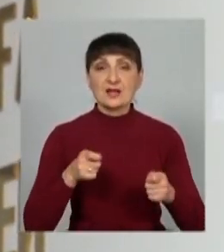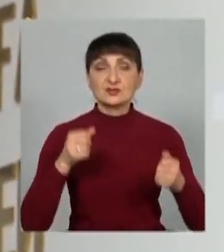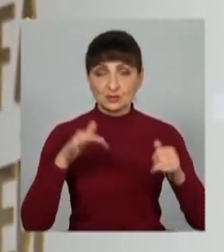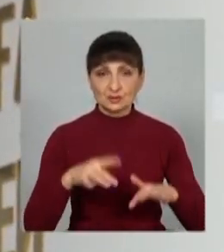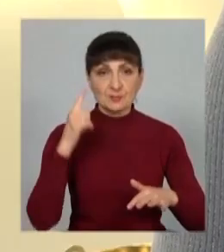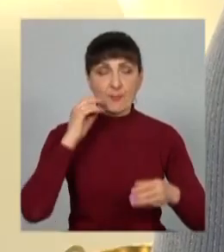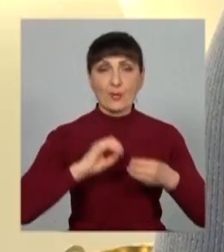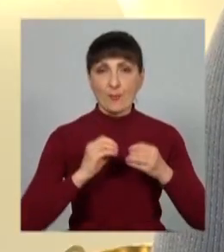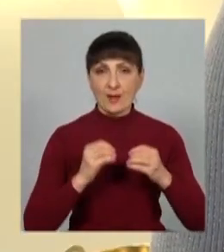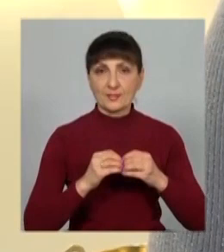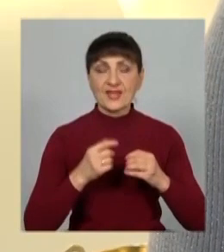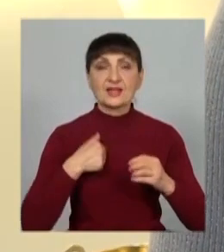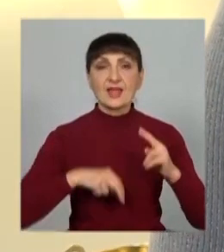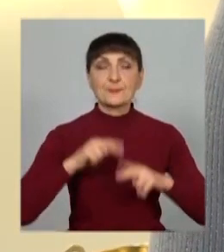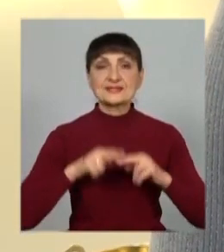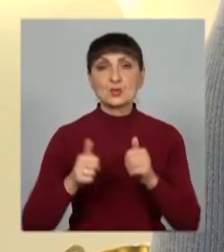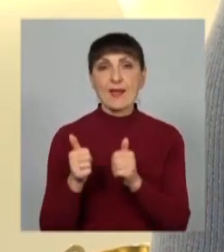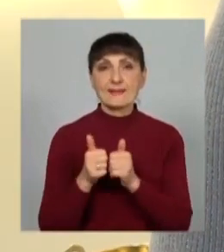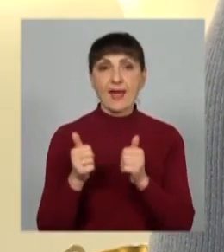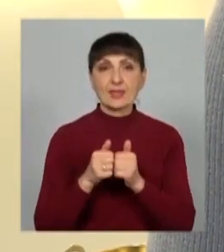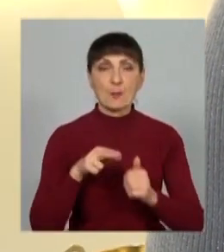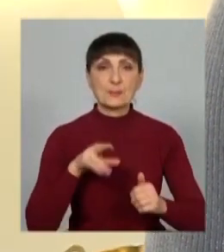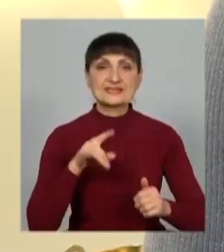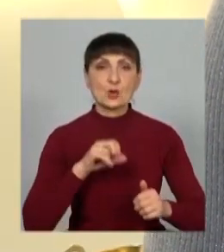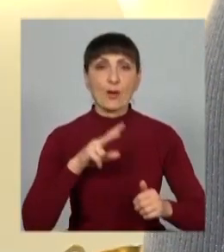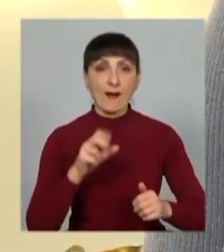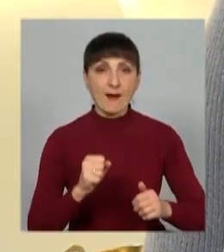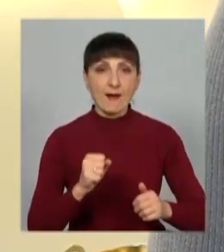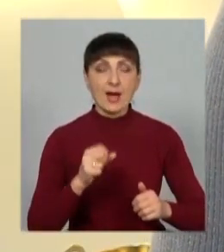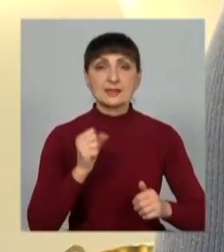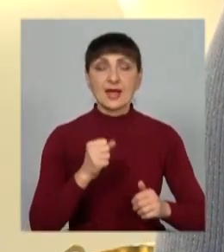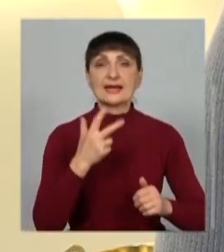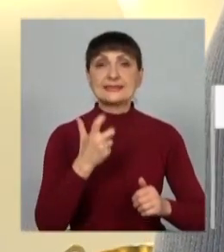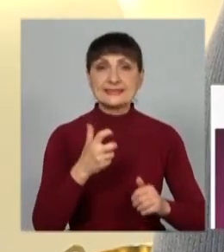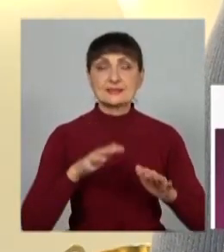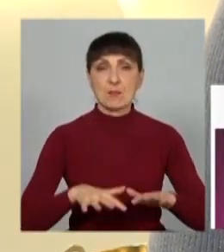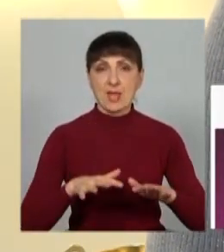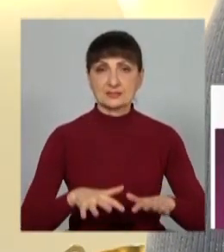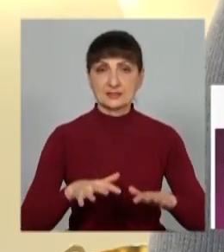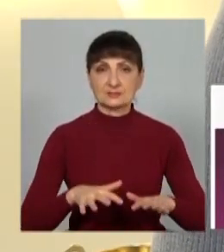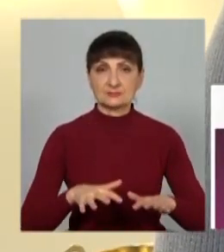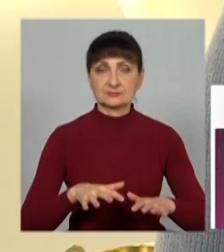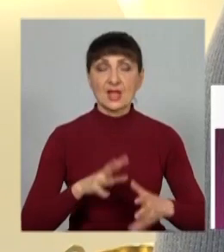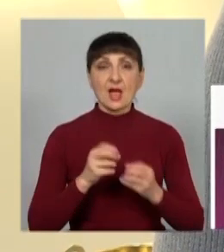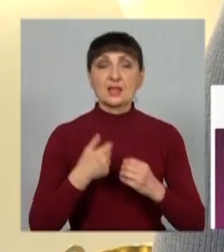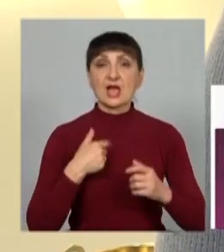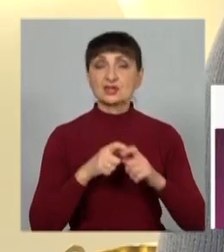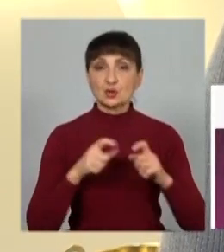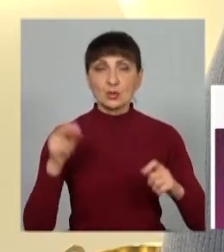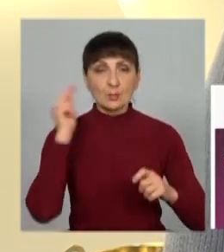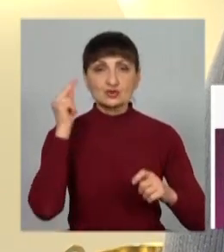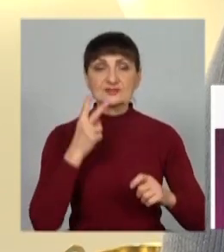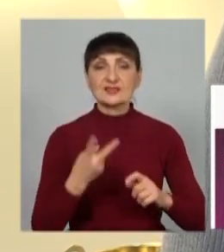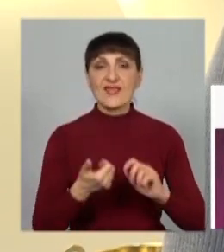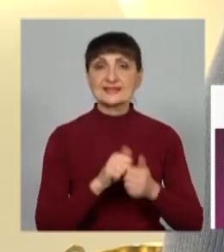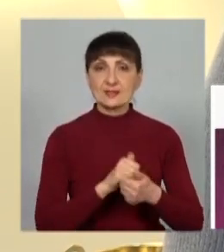решить проблему. Нам построили новую пристройку на 300 посадочных мест. Так как наша школа обучается в